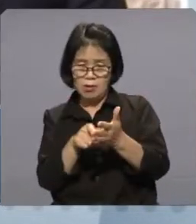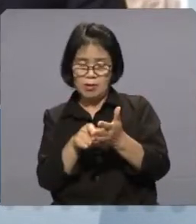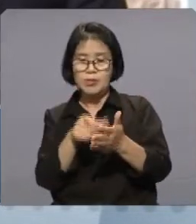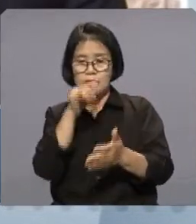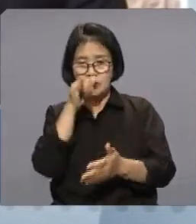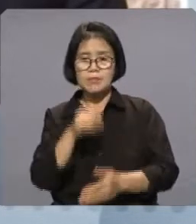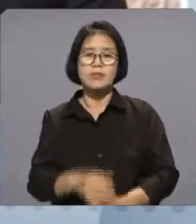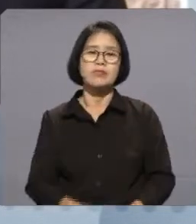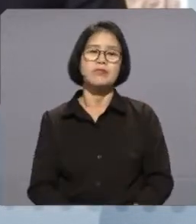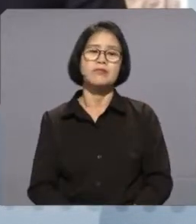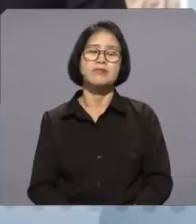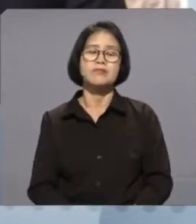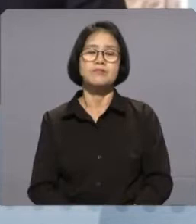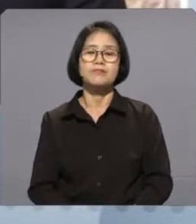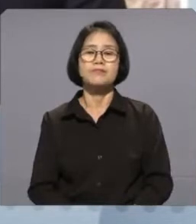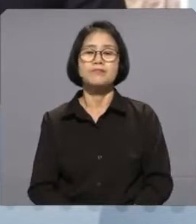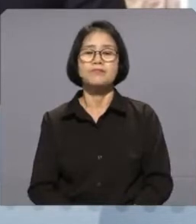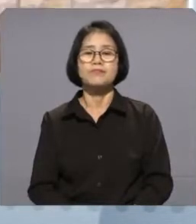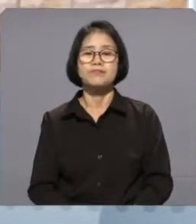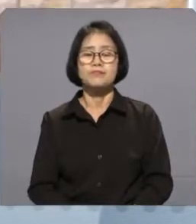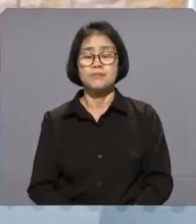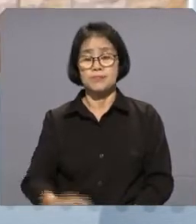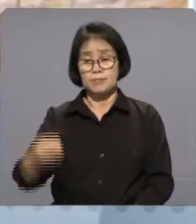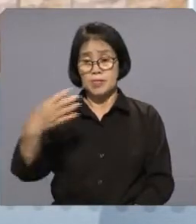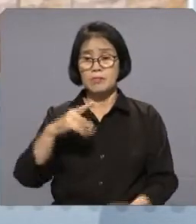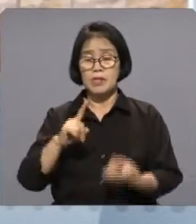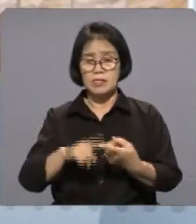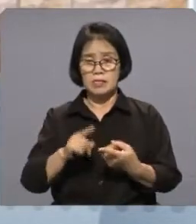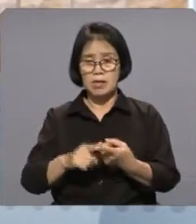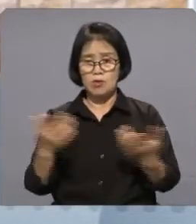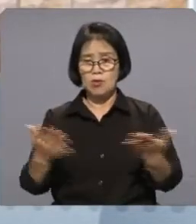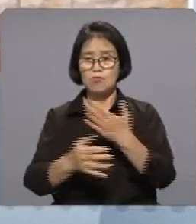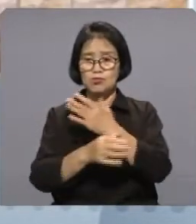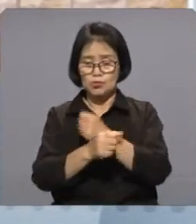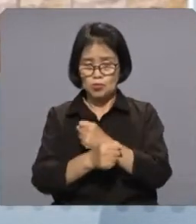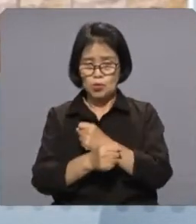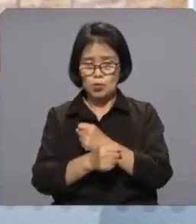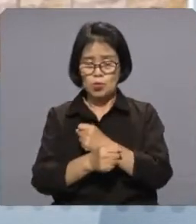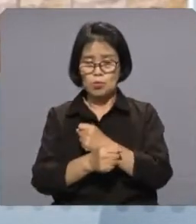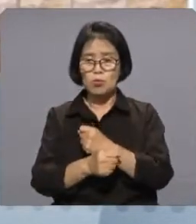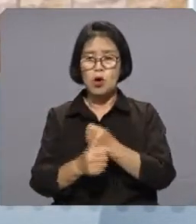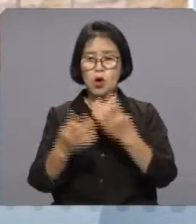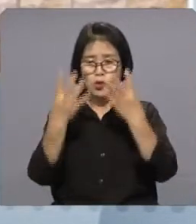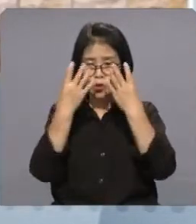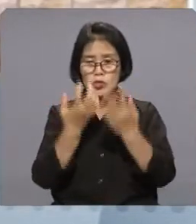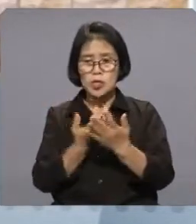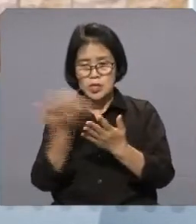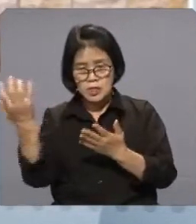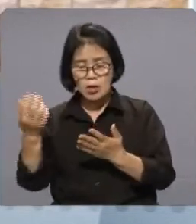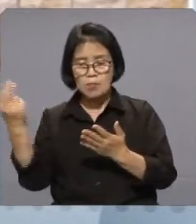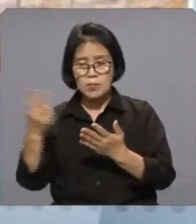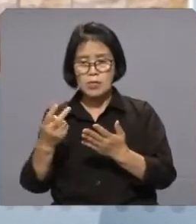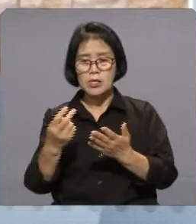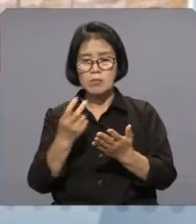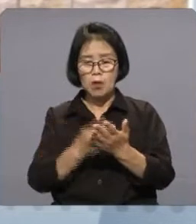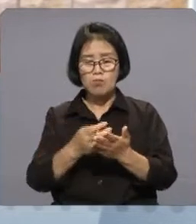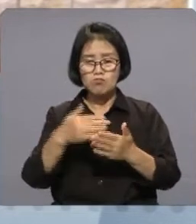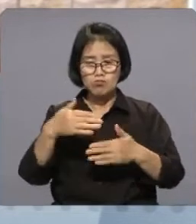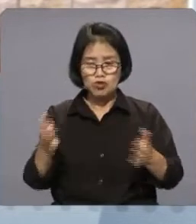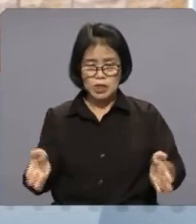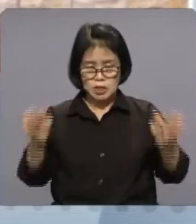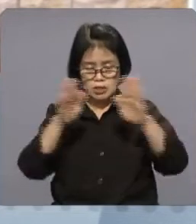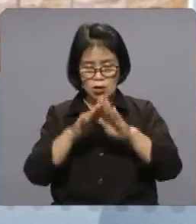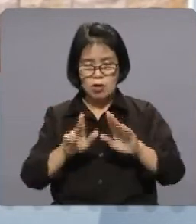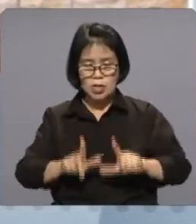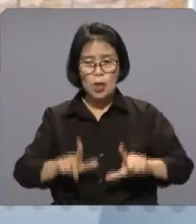것으로 알고 있습니다. 예, 말씀해 주신 대로 이제 MOU의 제목을 보니까 교도소 이전 및 법무시설 현대화 사업.